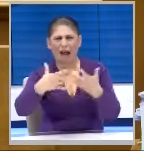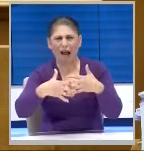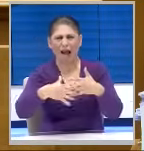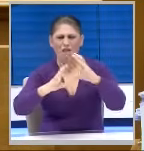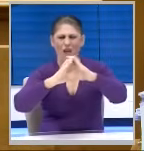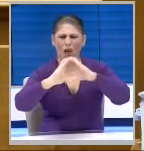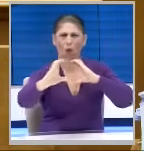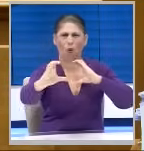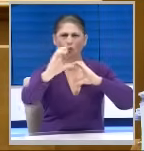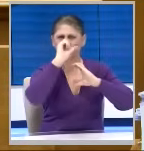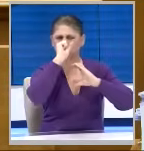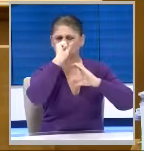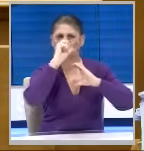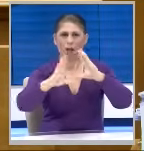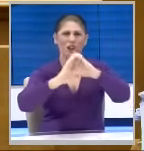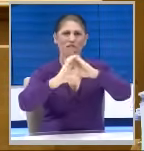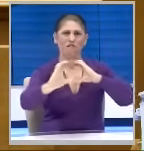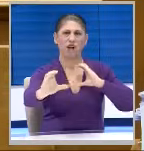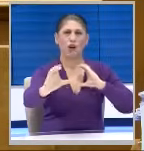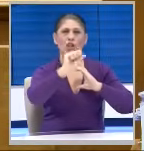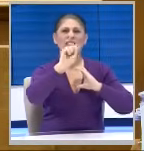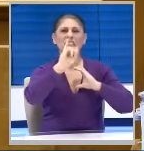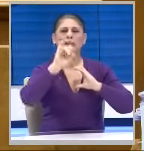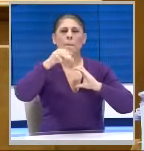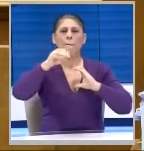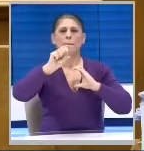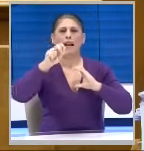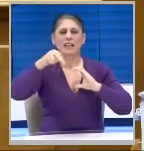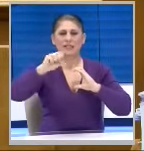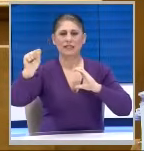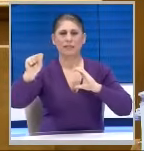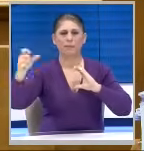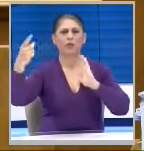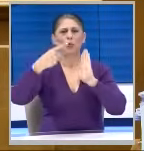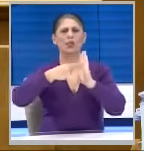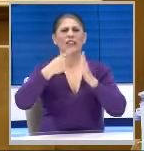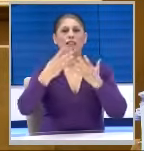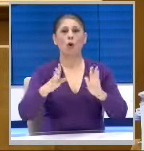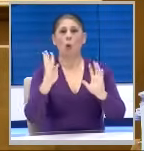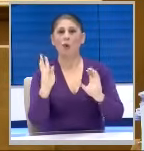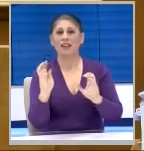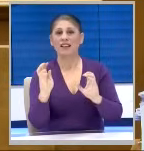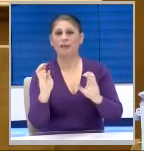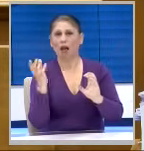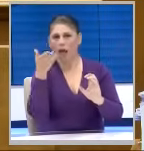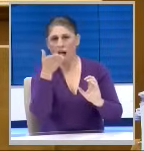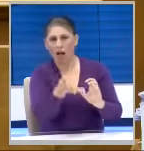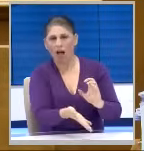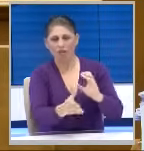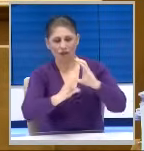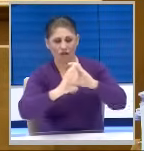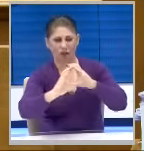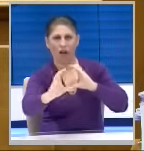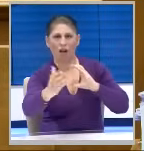βαγόνια και τα βαγόνια της siemens της δεκαετίας του 90 αυτά τα βαγόνια είναι τα